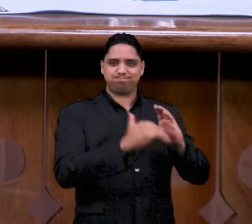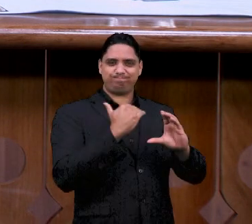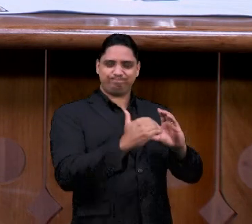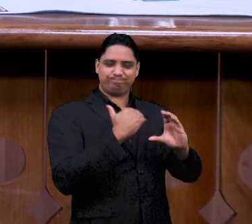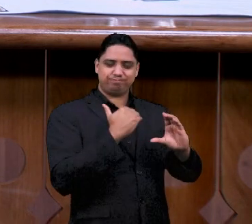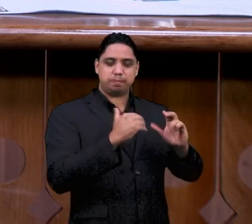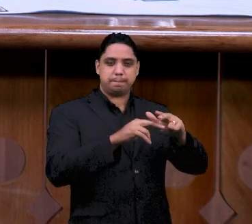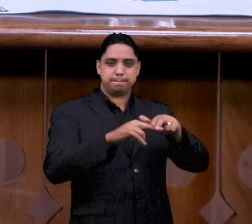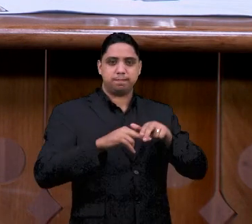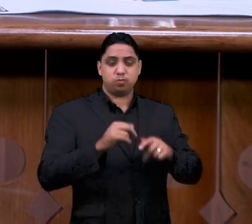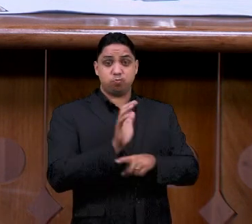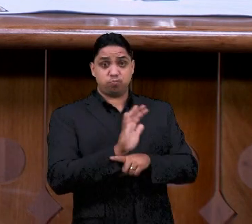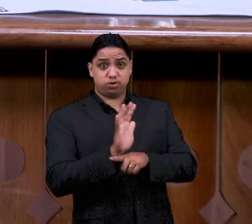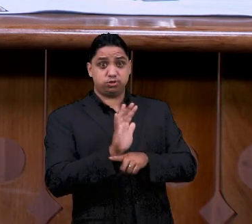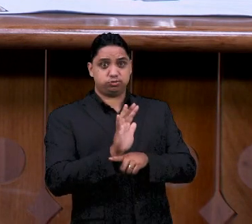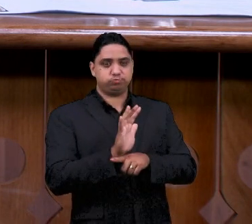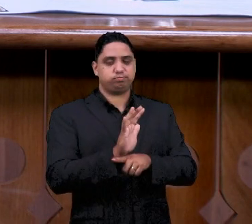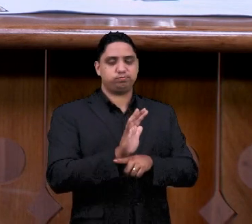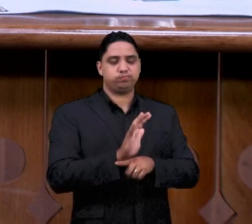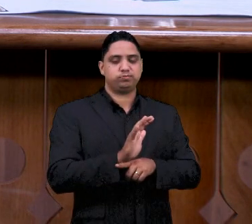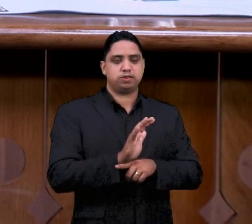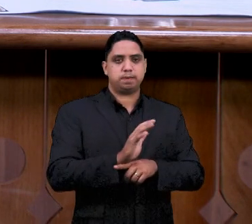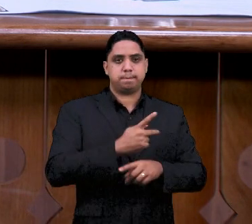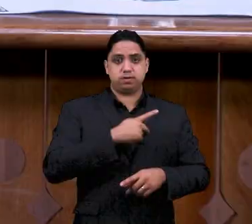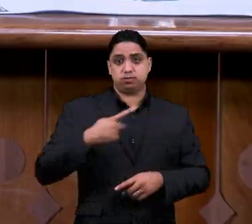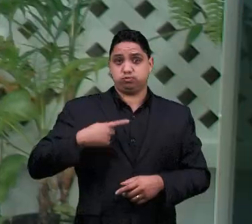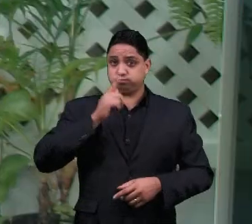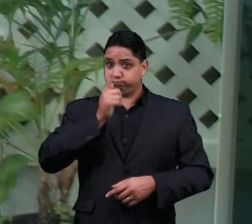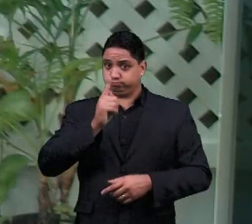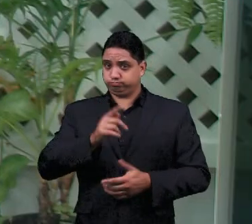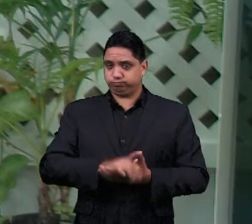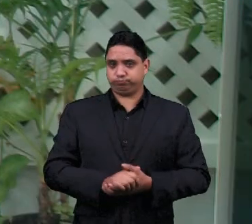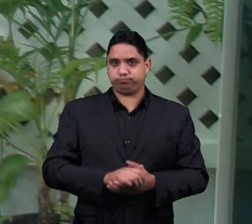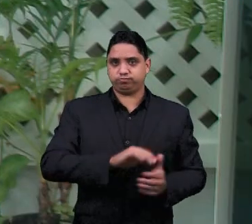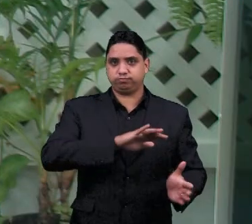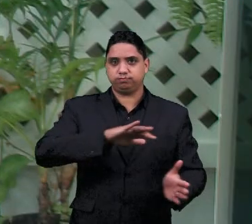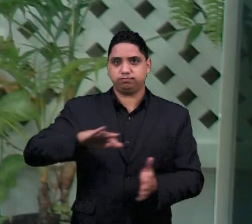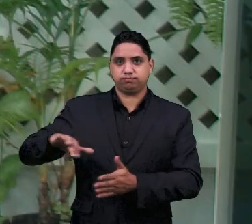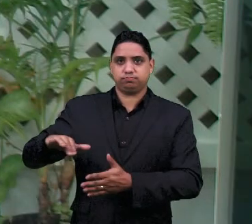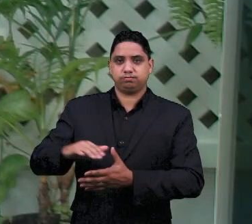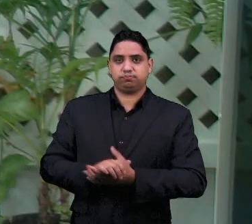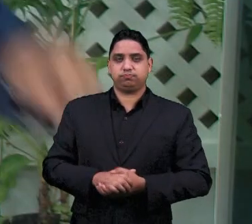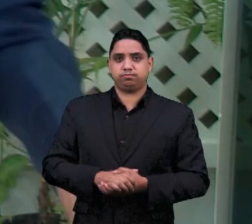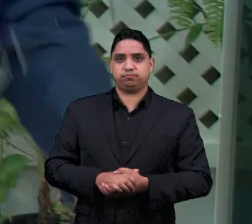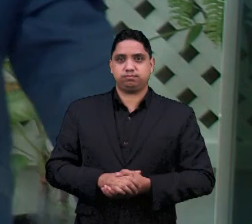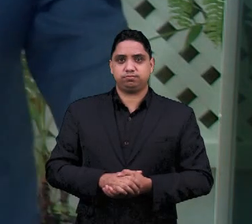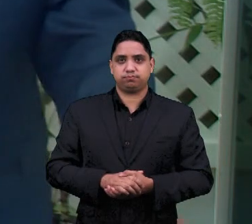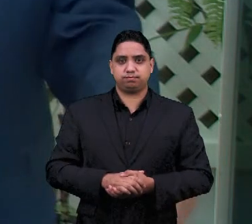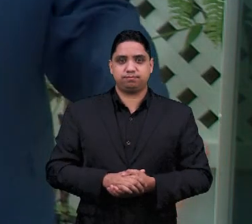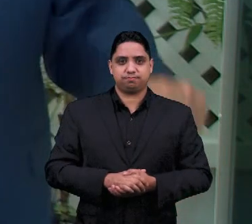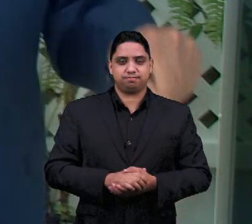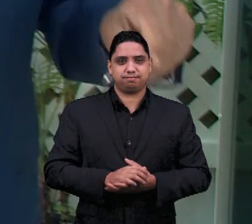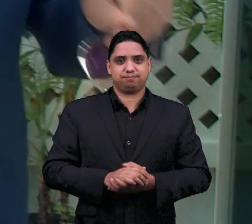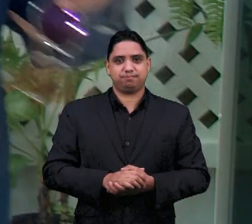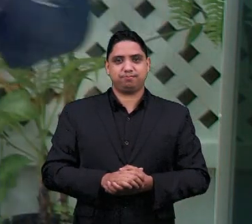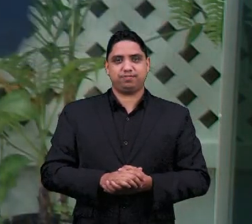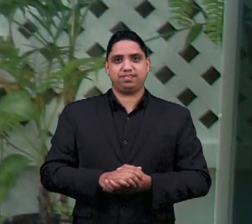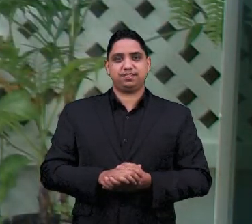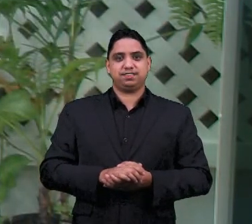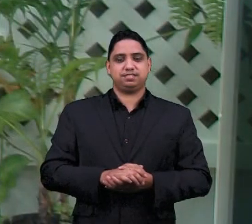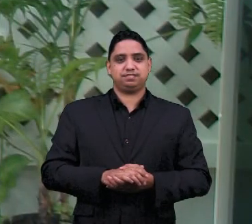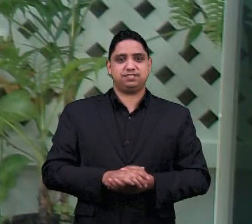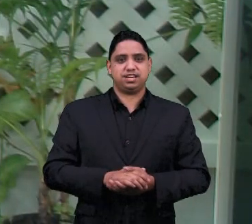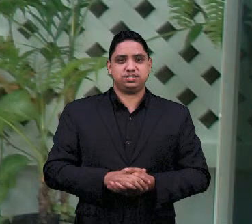l'étude. Et dans la séquence, nous allons présenter quelques réponses qui ont été envoyées par les frères et sœurs à travers les vidéos.